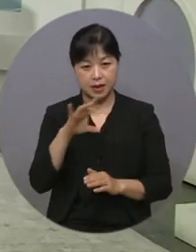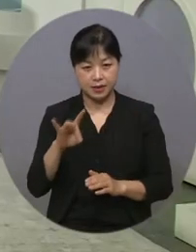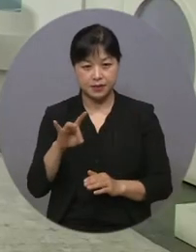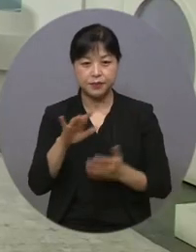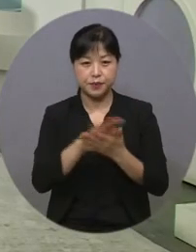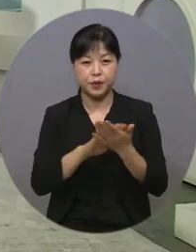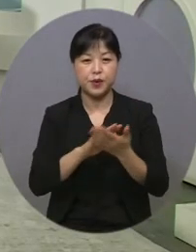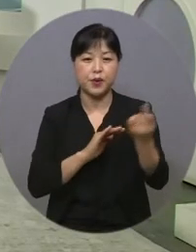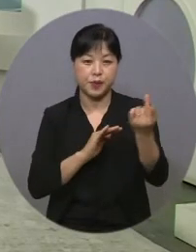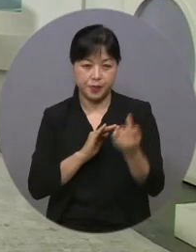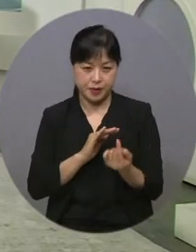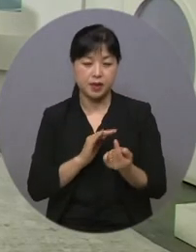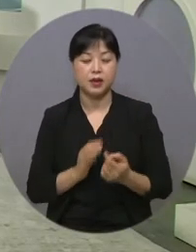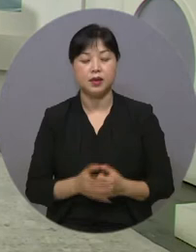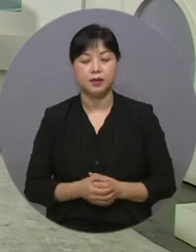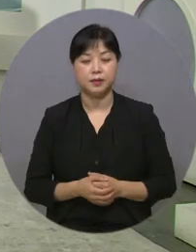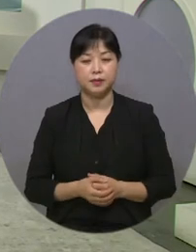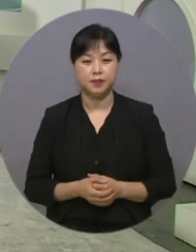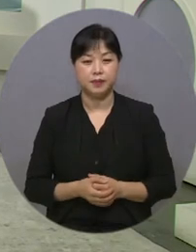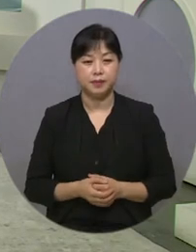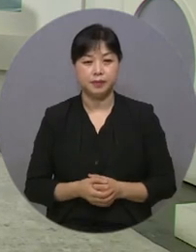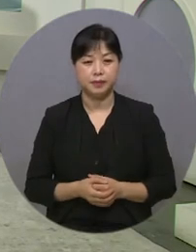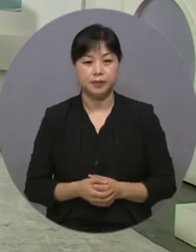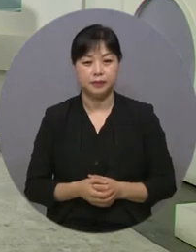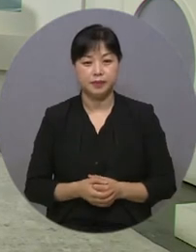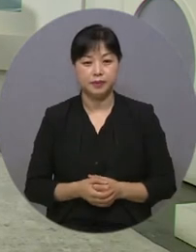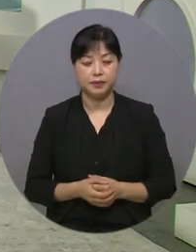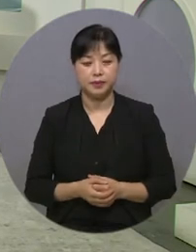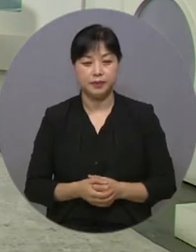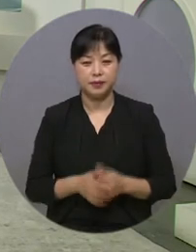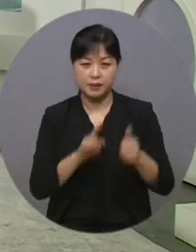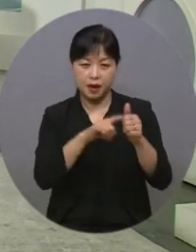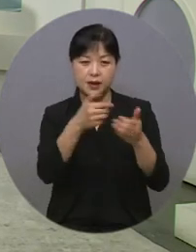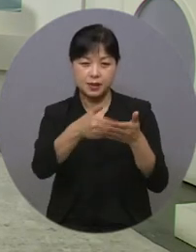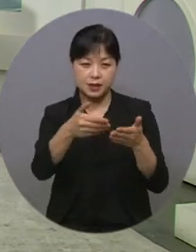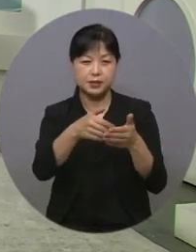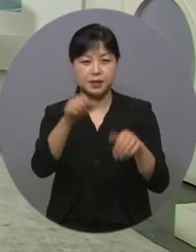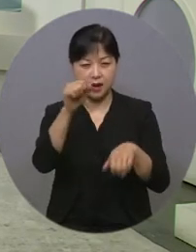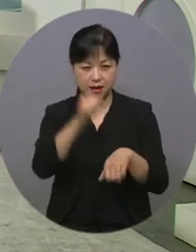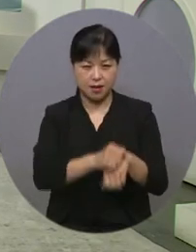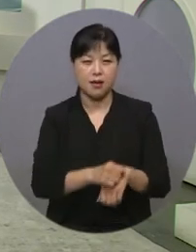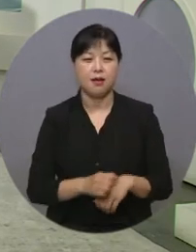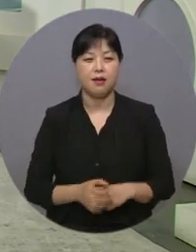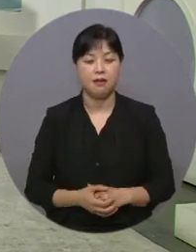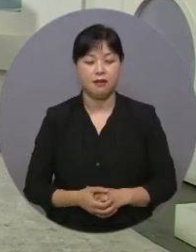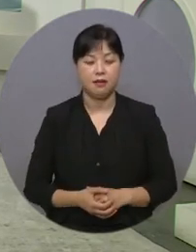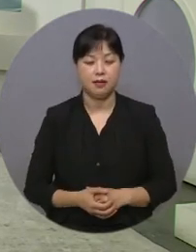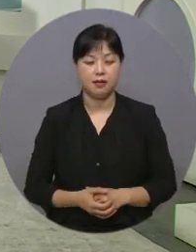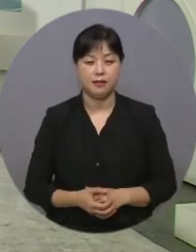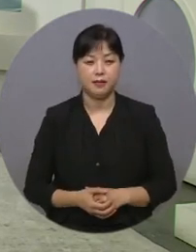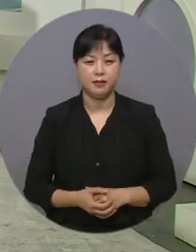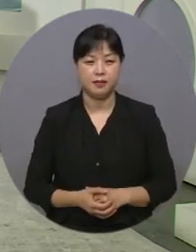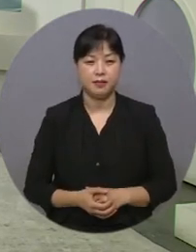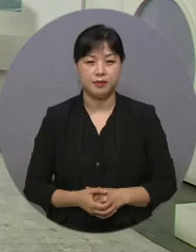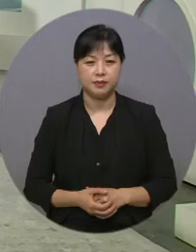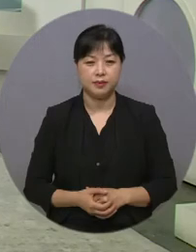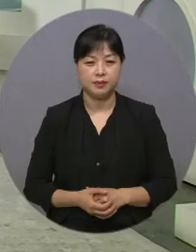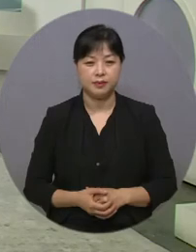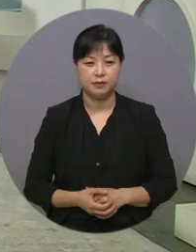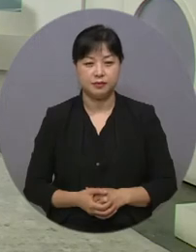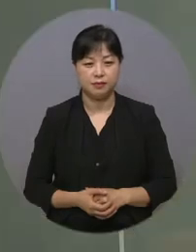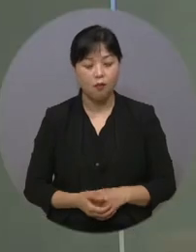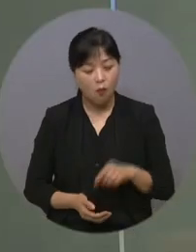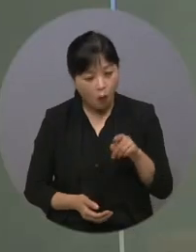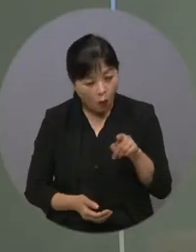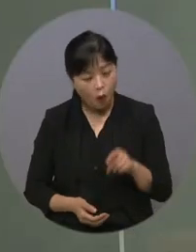따로 살고 있으니까 네. 놀러 오면은 걔가 그림을 잘 그려요. 예. 그래서 야,